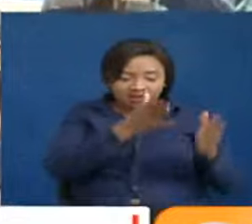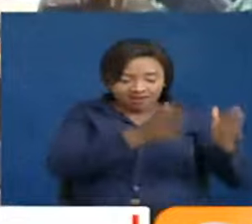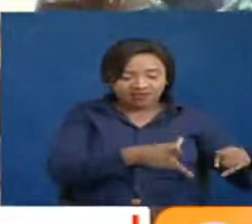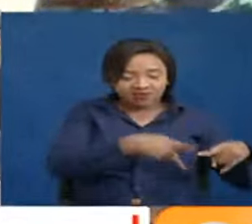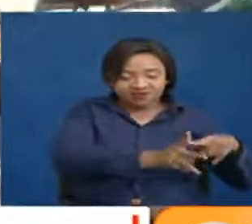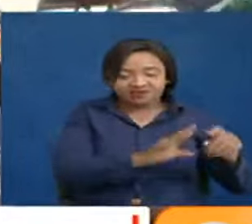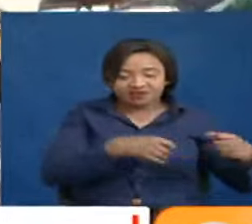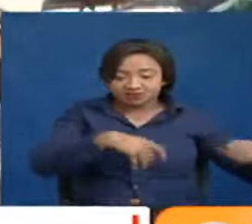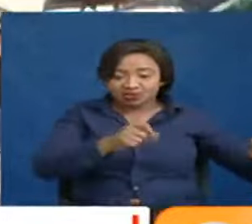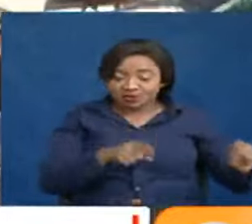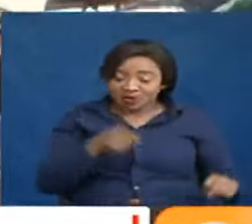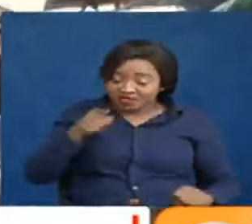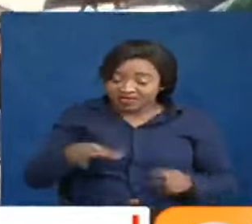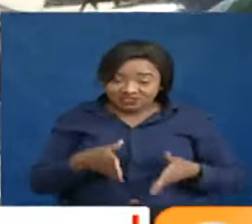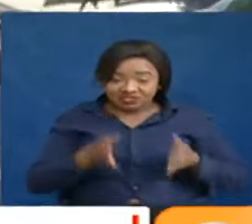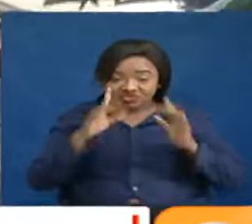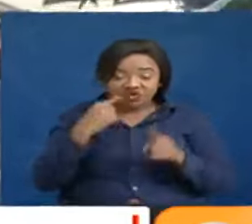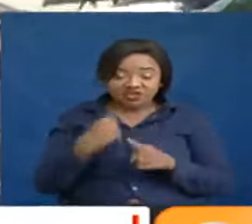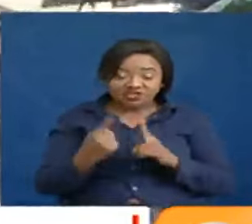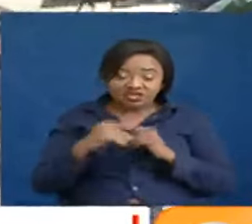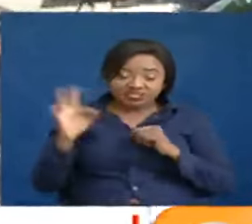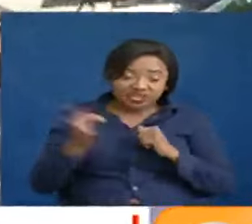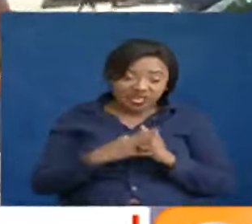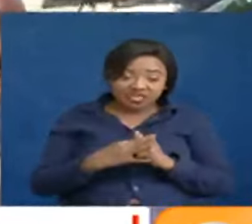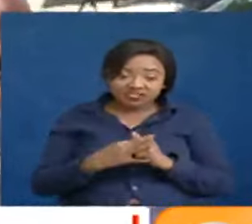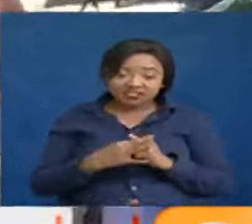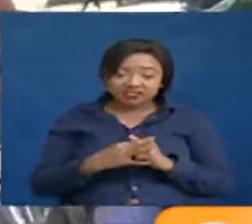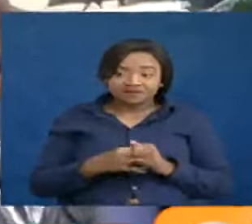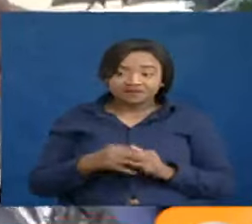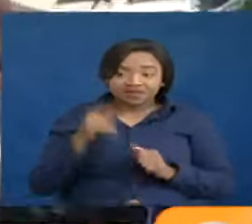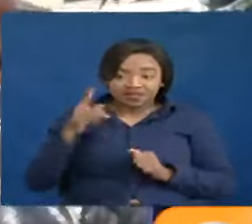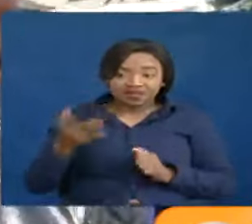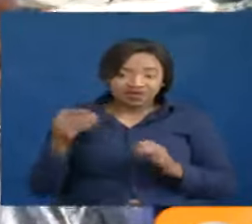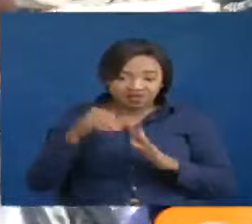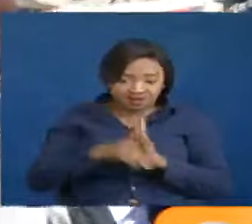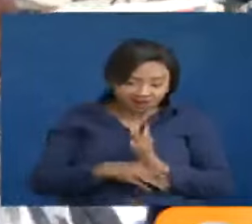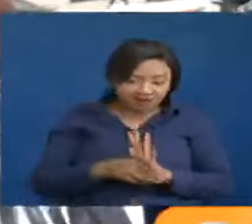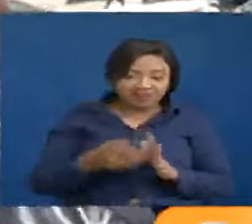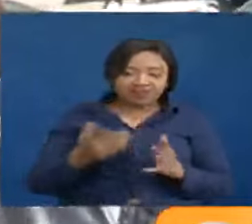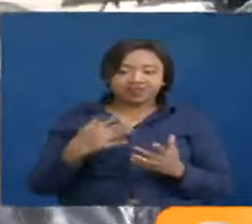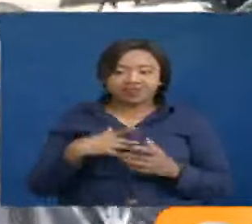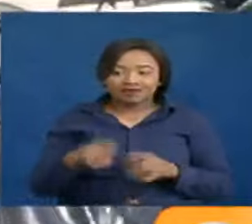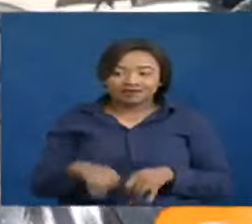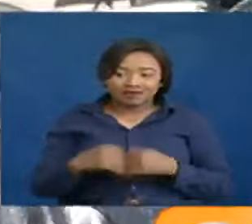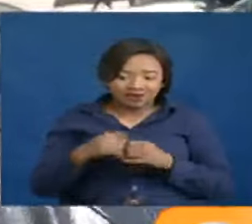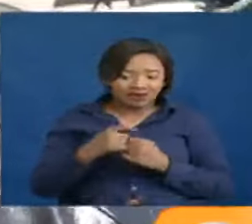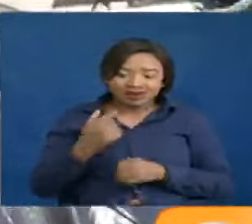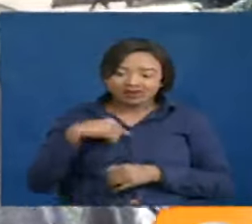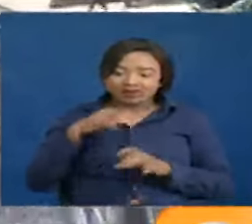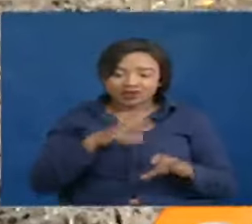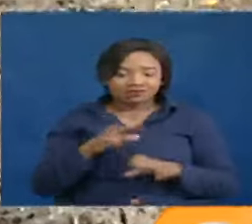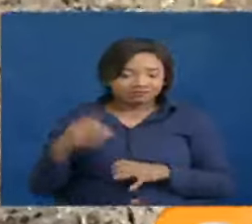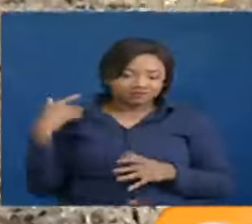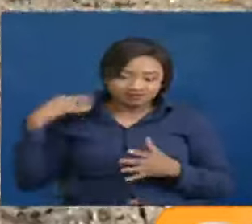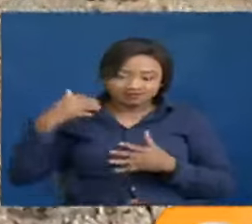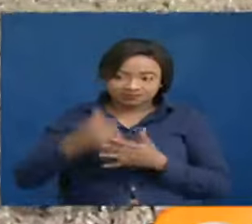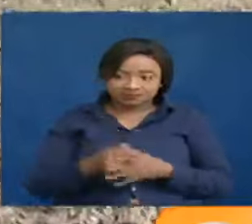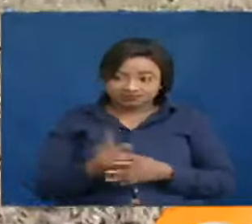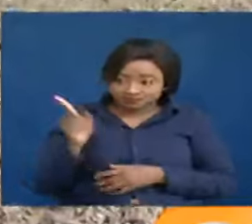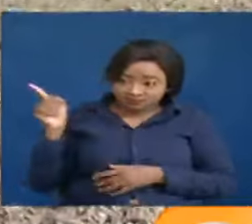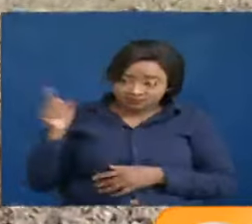hii barabara inaporomoka. Kenya Builders wanakuja wanamwaka mawe, inakuja inaporomoka. Tumesumbukana hiyo muda yote. The